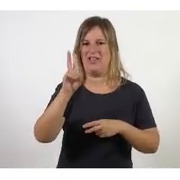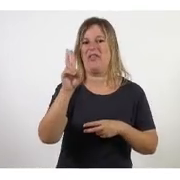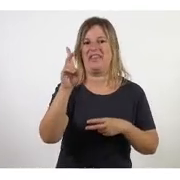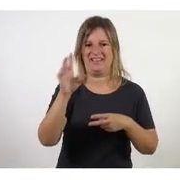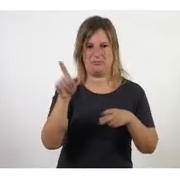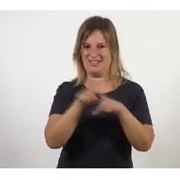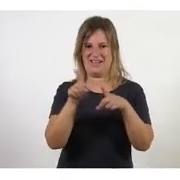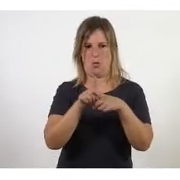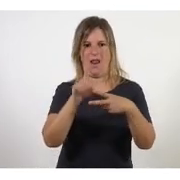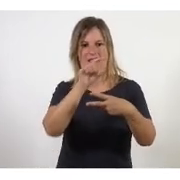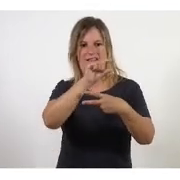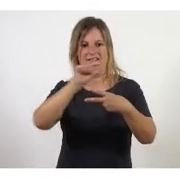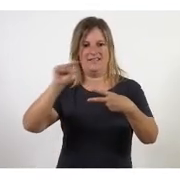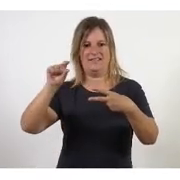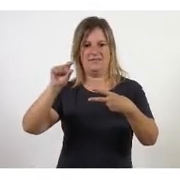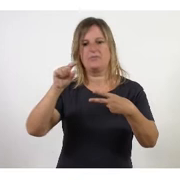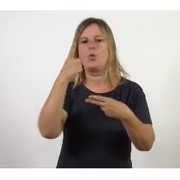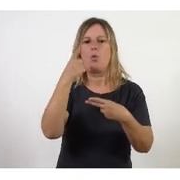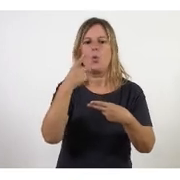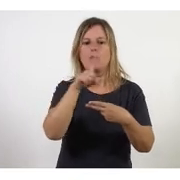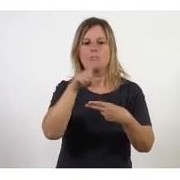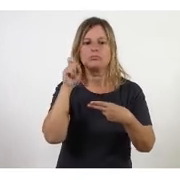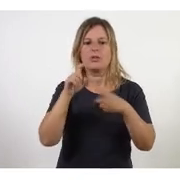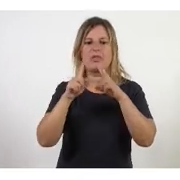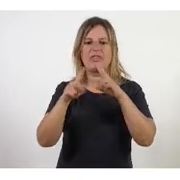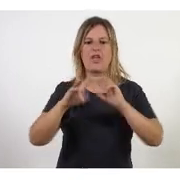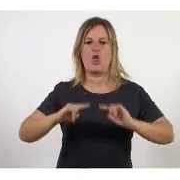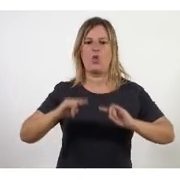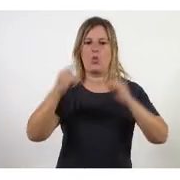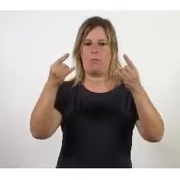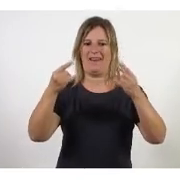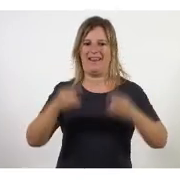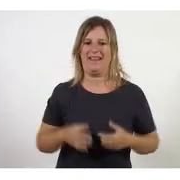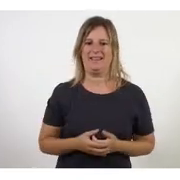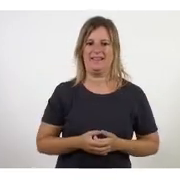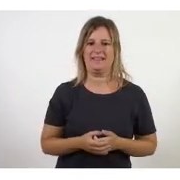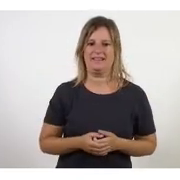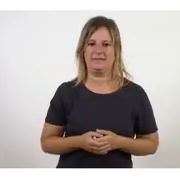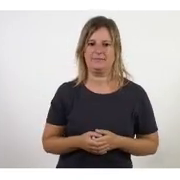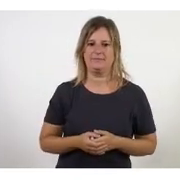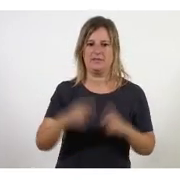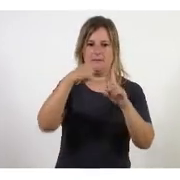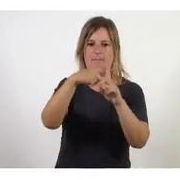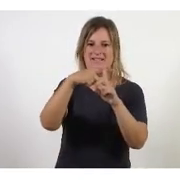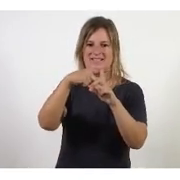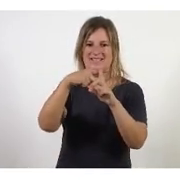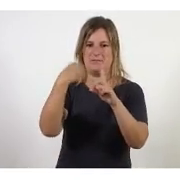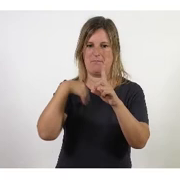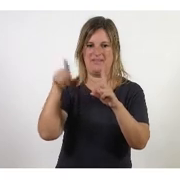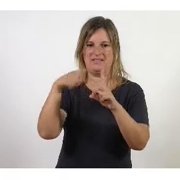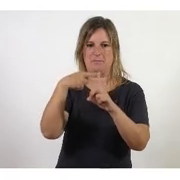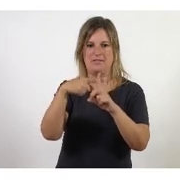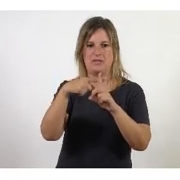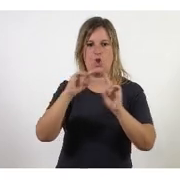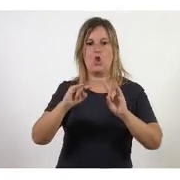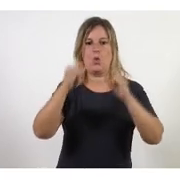ratolí. I hi ha una opció que hi diu duplicate, vale? És la penúltima. Li dic duplicate